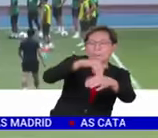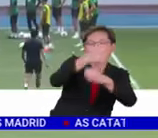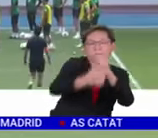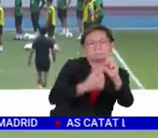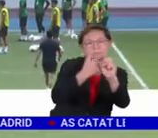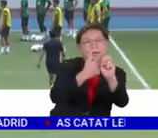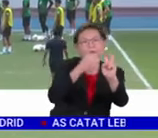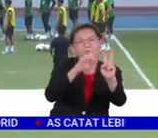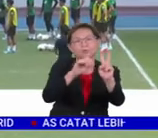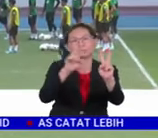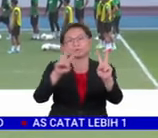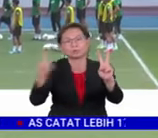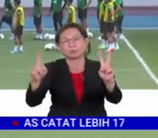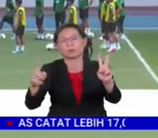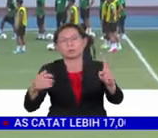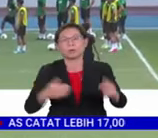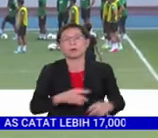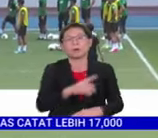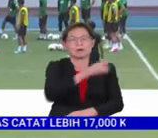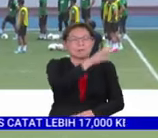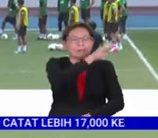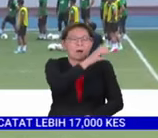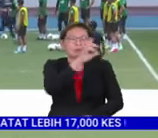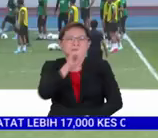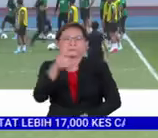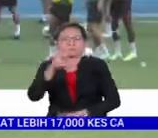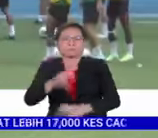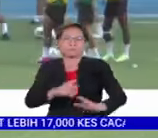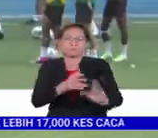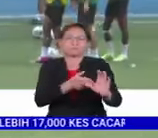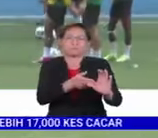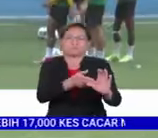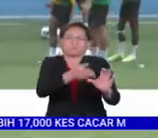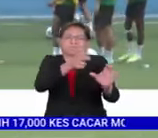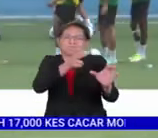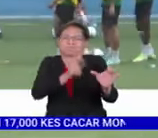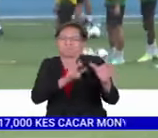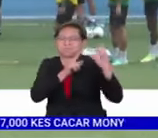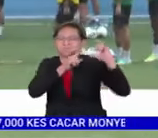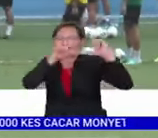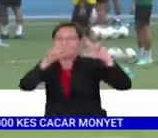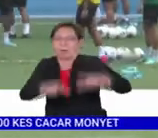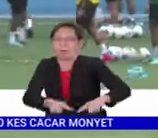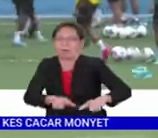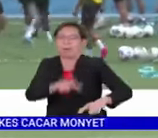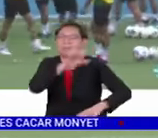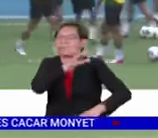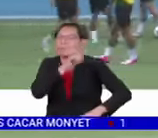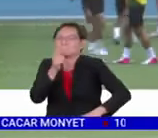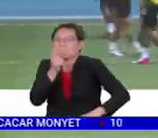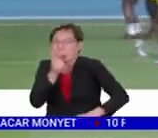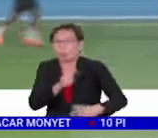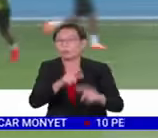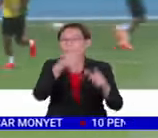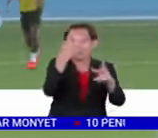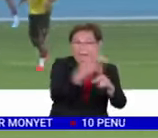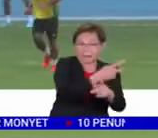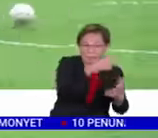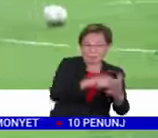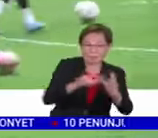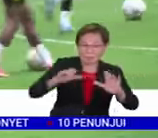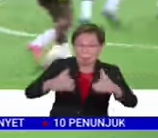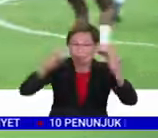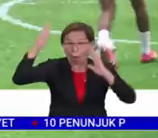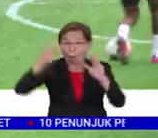tahun lalu yang turut menyaksikan Tan Cheng Ho melepaskan jawatannya selaku ketua jurulatih. Untuk edisi kali ini, skuad negara dilihat